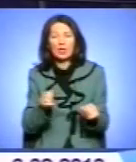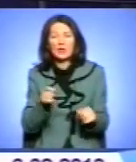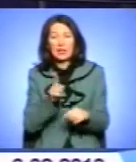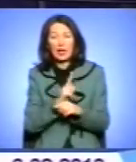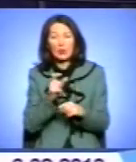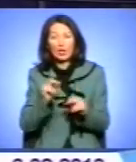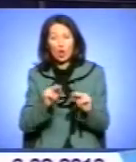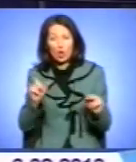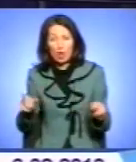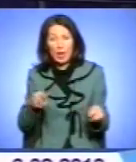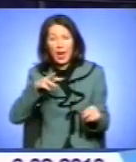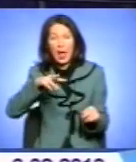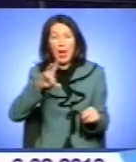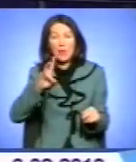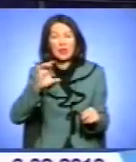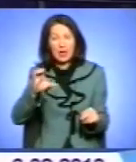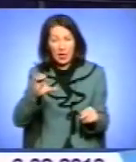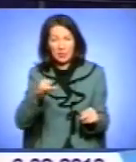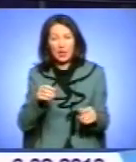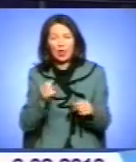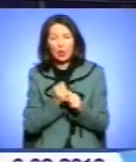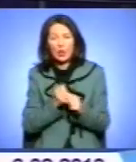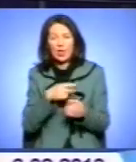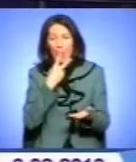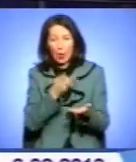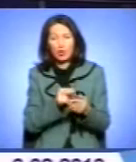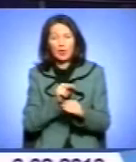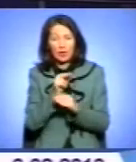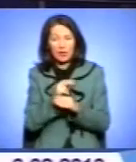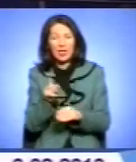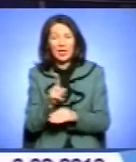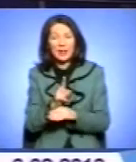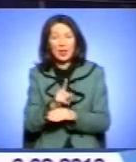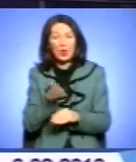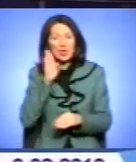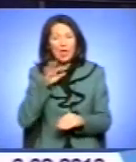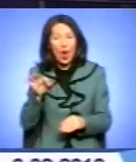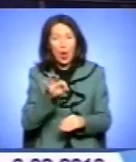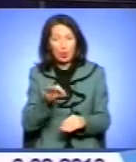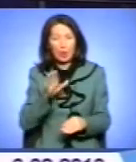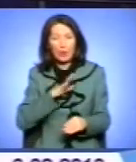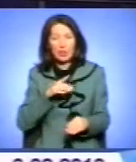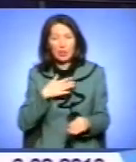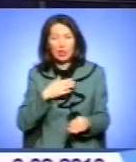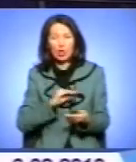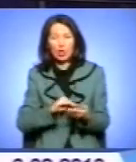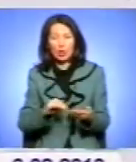школярі. МНСники влаштували для них показові навчання на Тернопільському ставі. Побували там і наші